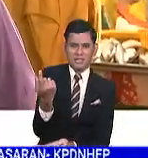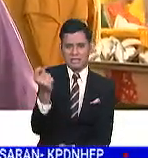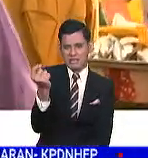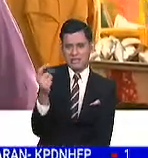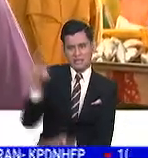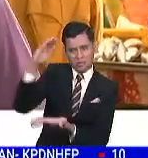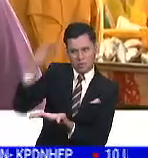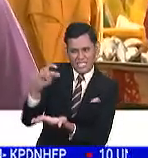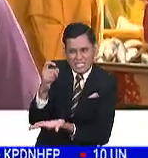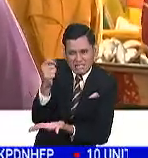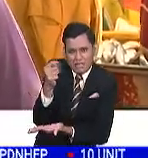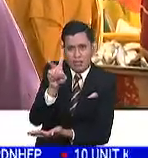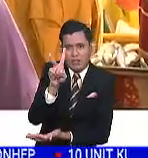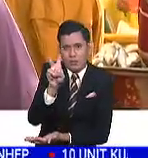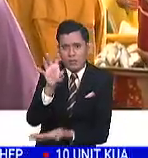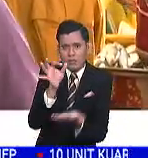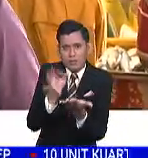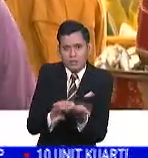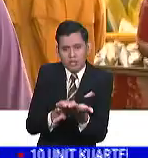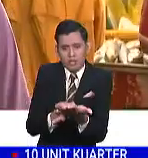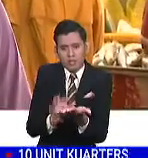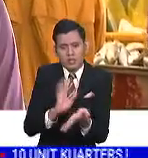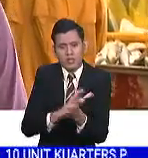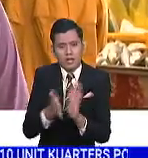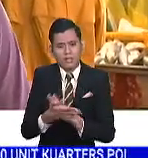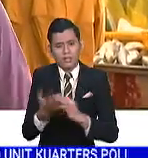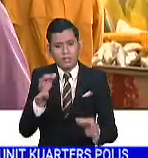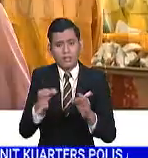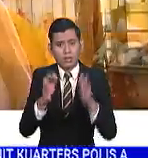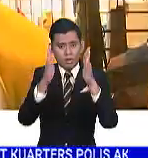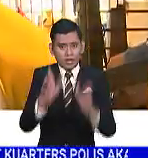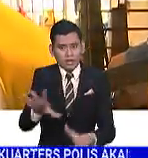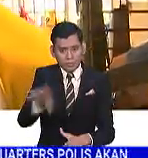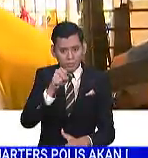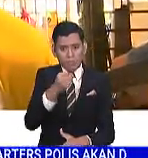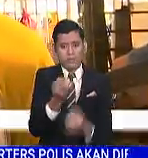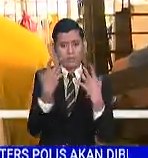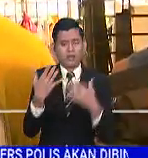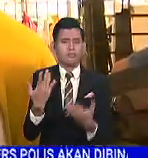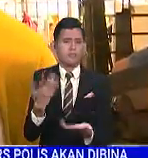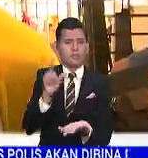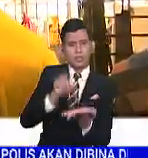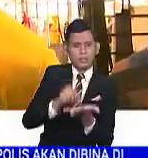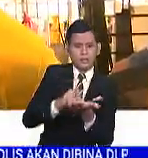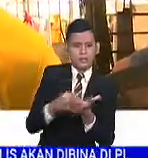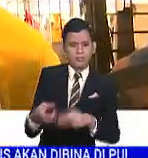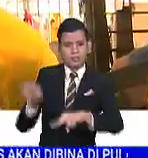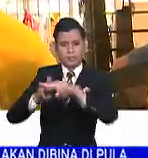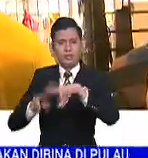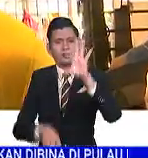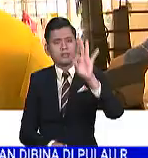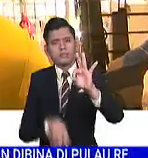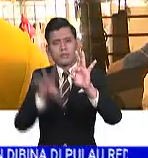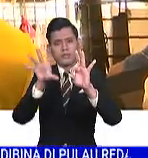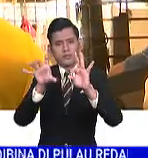sen. Macam customer yang minta macam ambil banyak boleh kita kasih kurang lah sikit. Ayam pun tiba-tiba naik dalam RM9.50. So